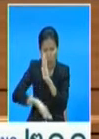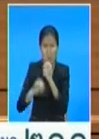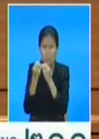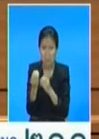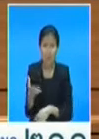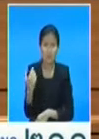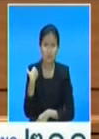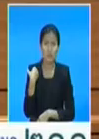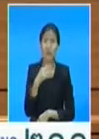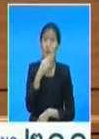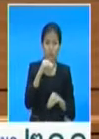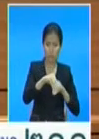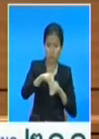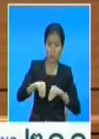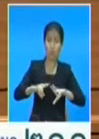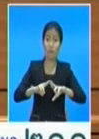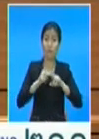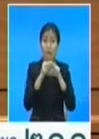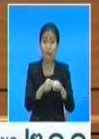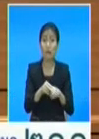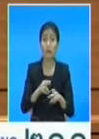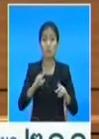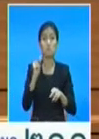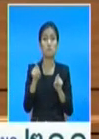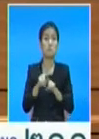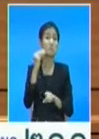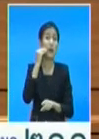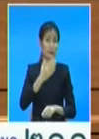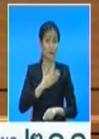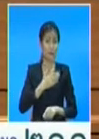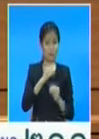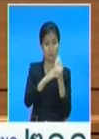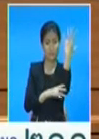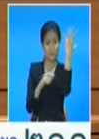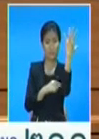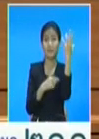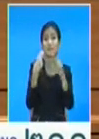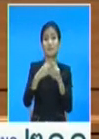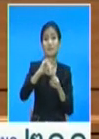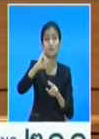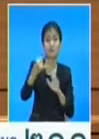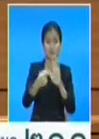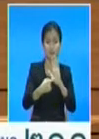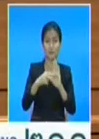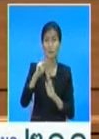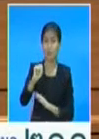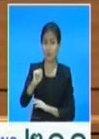องอย่างบ้านผมในขณะนี้ที่กรุงเทพนะผมปลูกไม้จันหอมนะก็เป็นไม้ห่วงห้ามผมปลูกแล้วนะฮะ